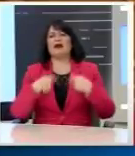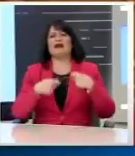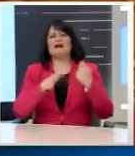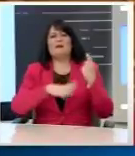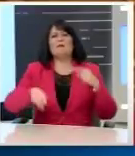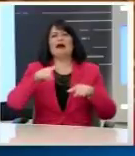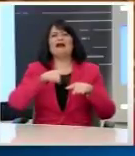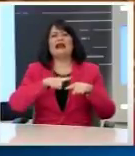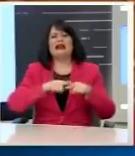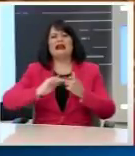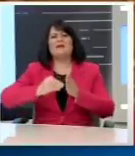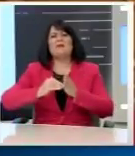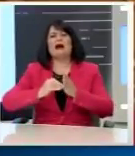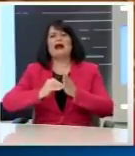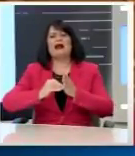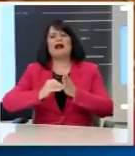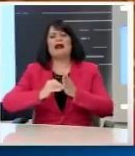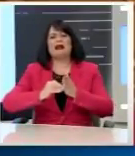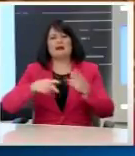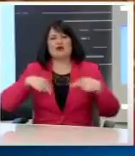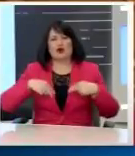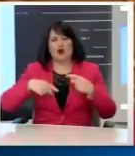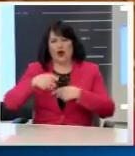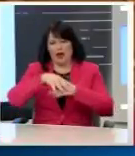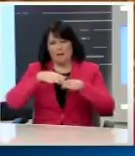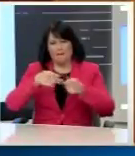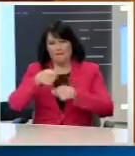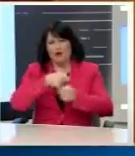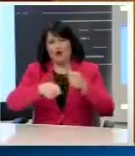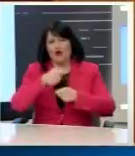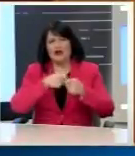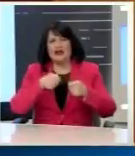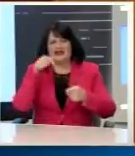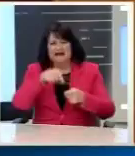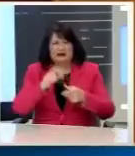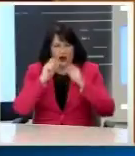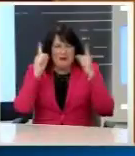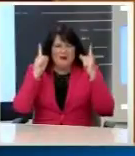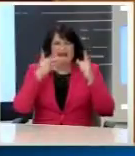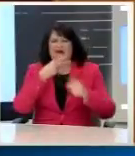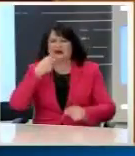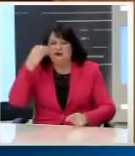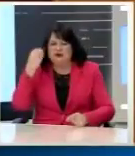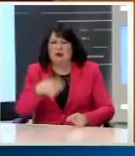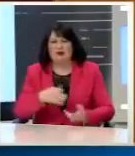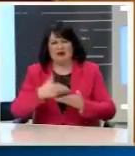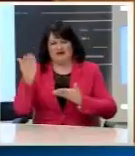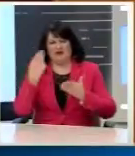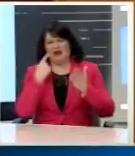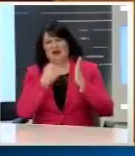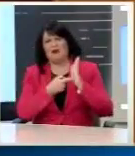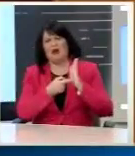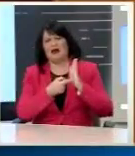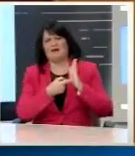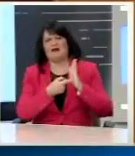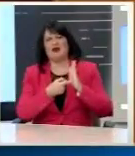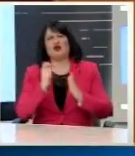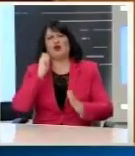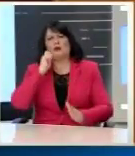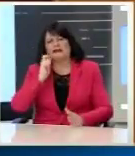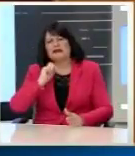Πανελλήνιου Συλλόγου Υπαλλήλων Υπουργείου Εμπορικής Ναυτιλίας για αυτή την απίστευτη χυδαιότητα των μέσων